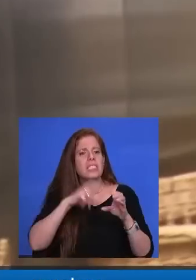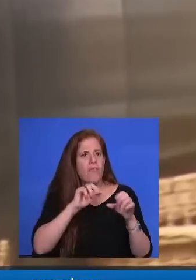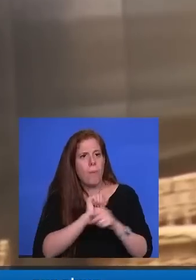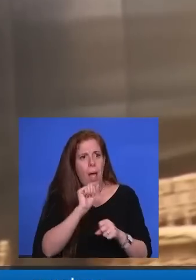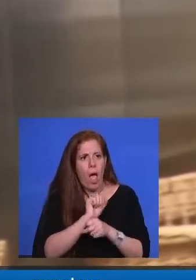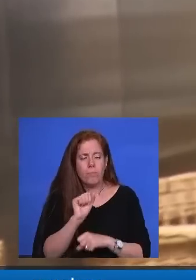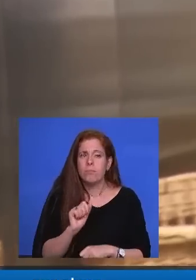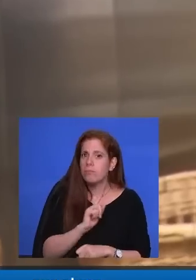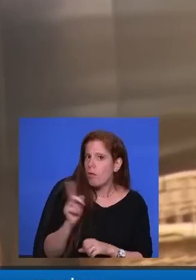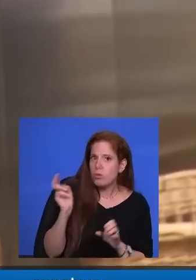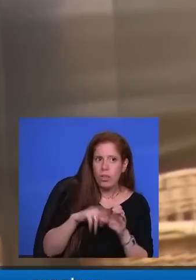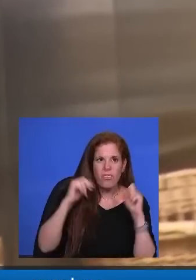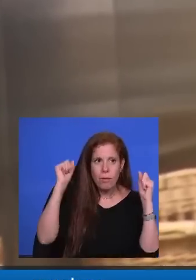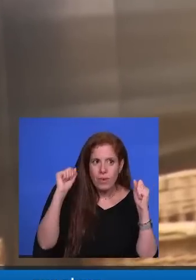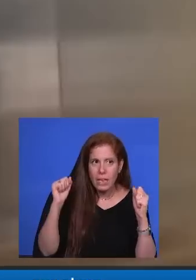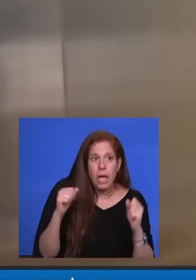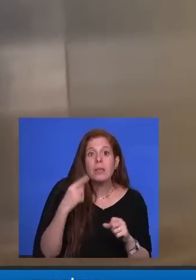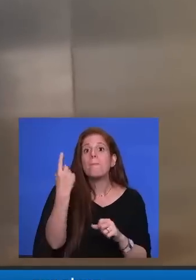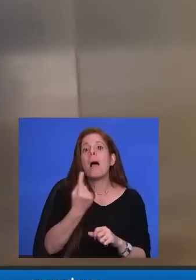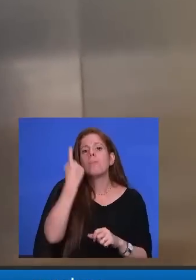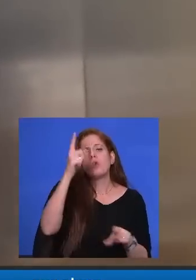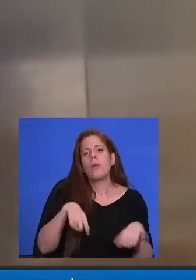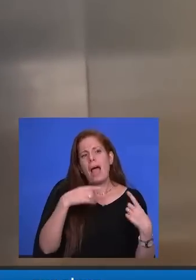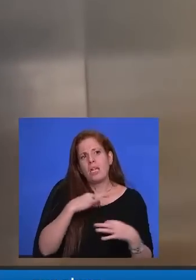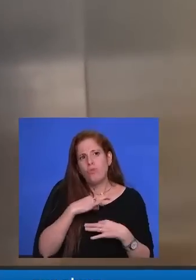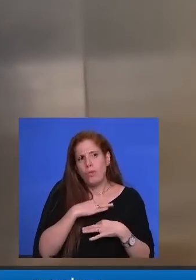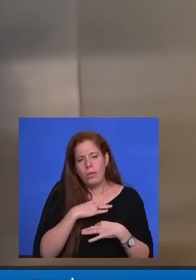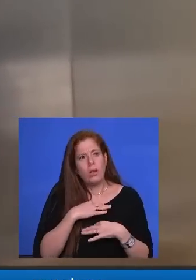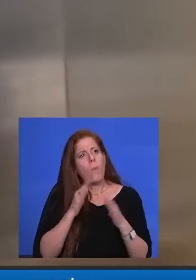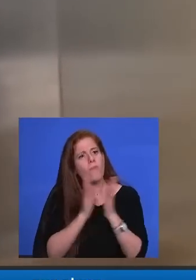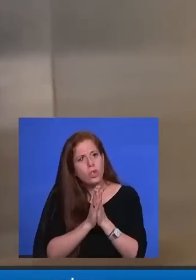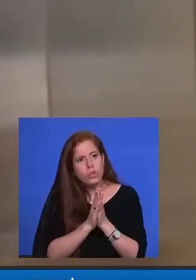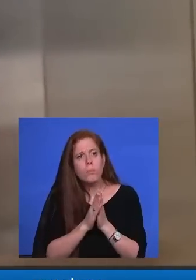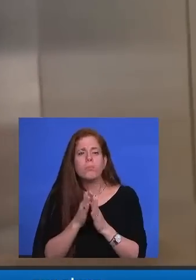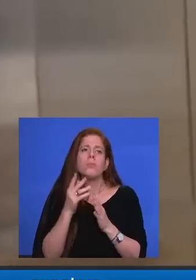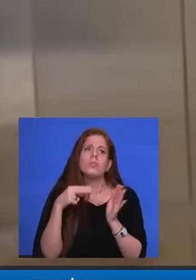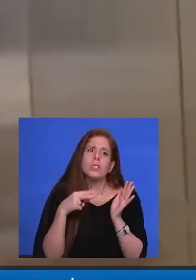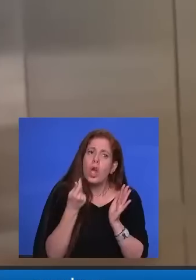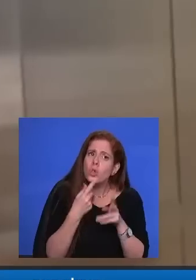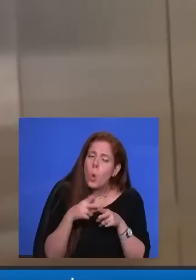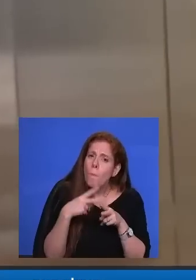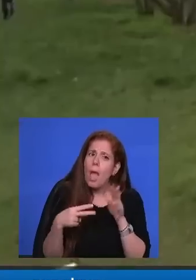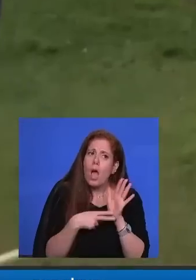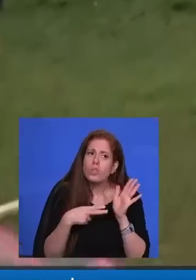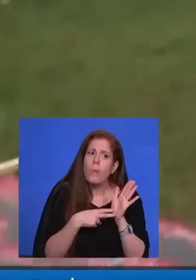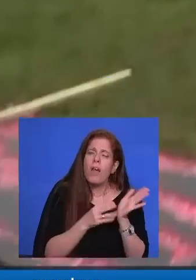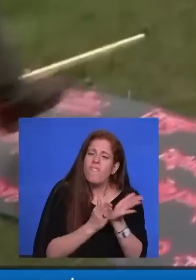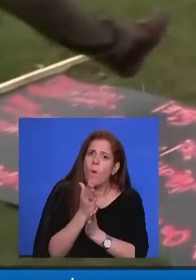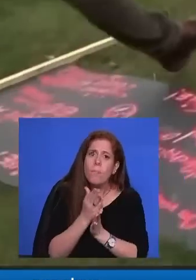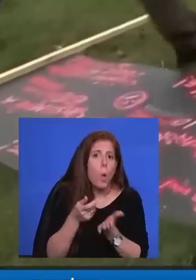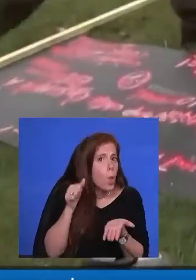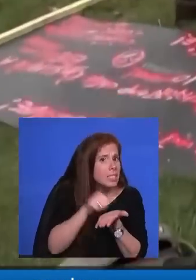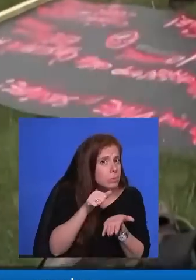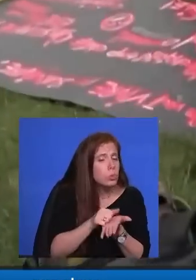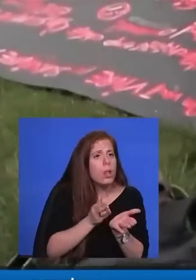de ma vie, pour la première fois de ma vie je vais manifester. Nous ce qu'on demande c'est des tarifs bloqués. pas des aides mais un tarif bloqué. הממשלה